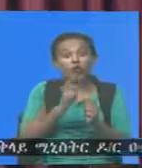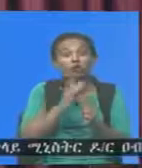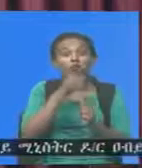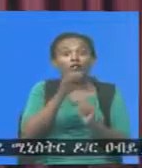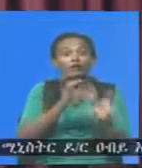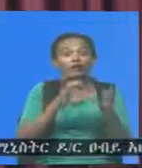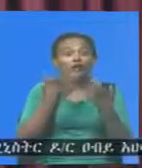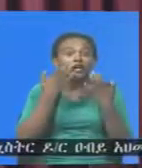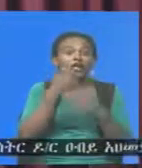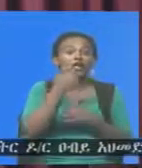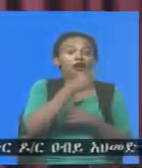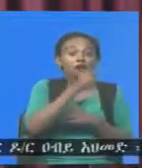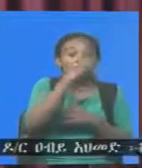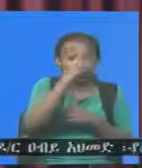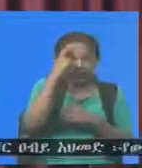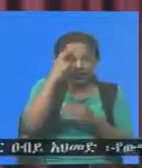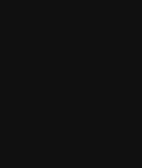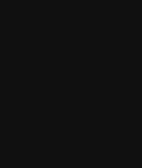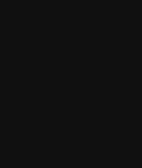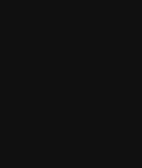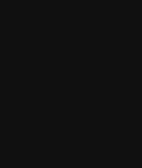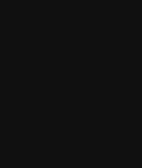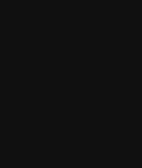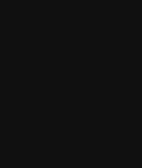ምክንያት ለዚህ ነው። ሶማሌ ላይ